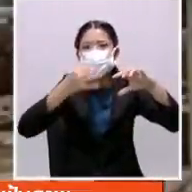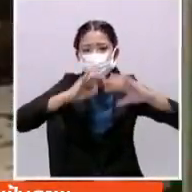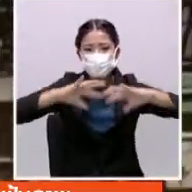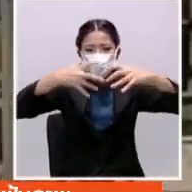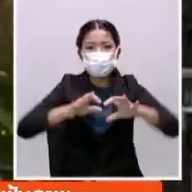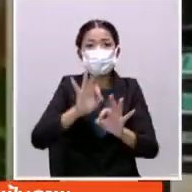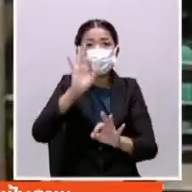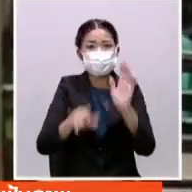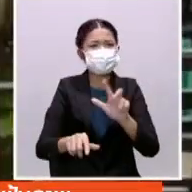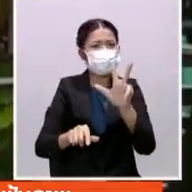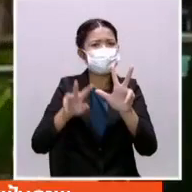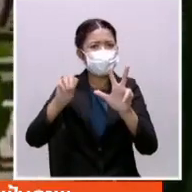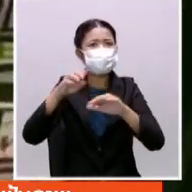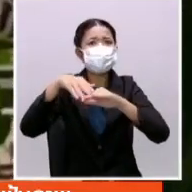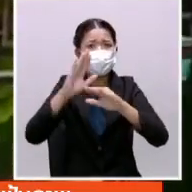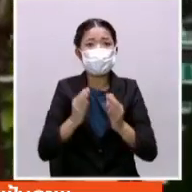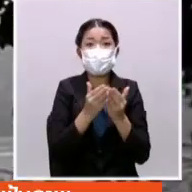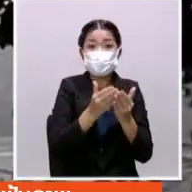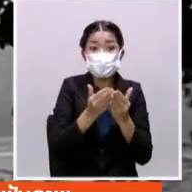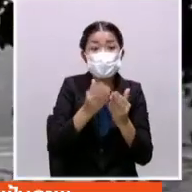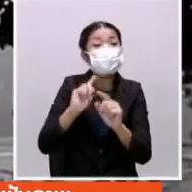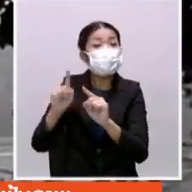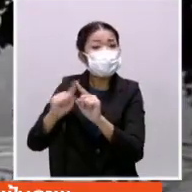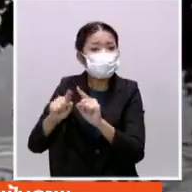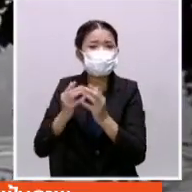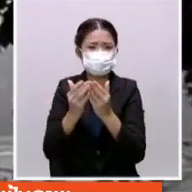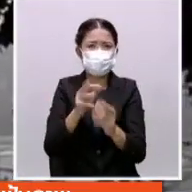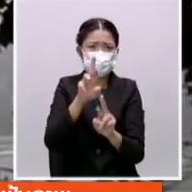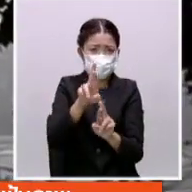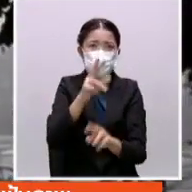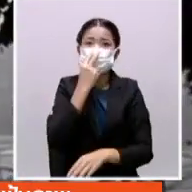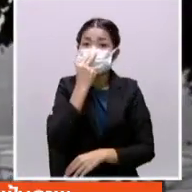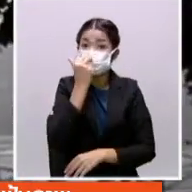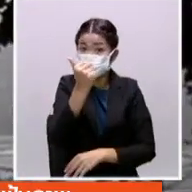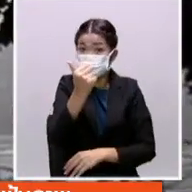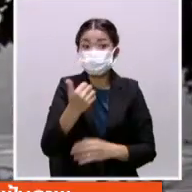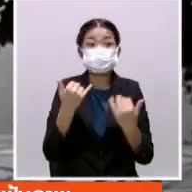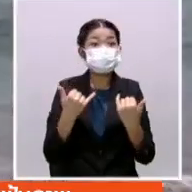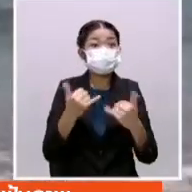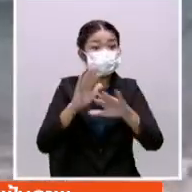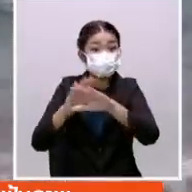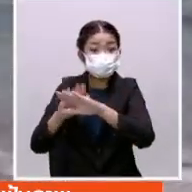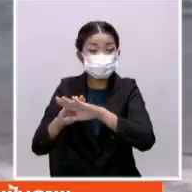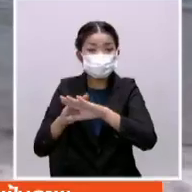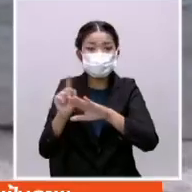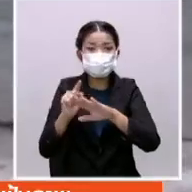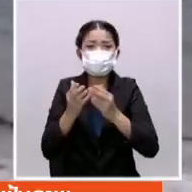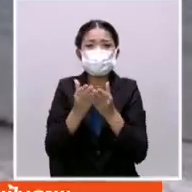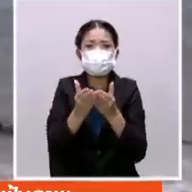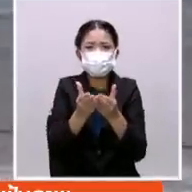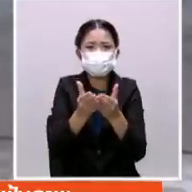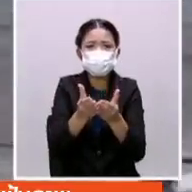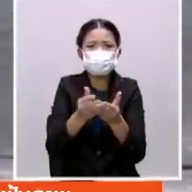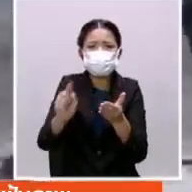ว่า3เมตรครับชาวเรือบริเวณทะเลอันดามันและอ่าวไทยเดินเรือด้วยความระมัดระวังกันหน่อยนะครับช่วงนี้ขอให้หลีกเลี่ยงการเดินเ